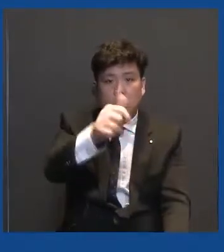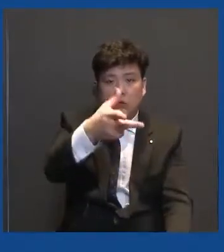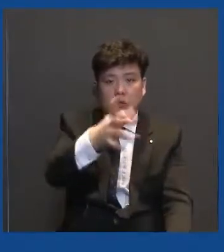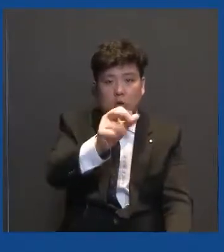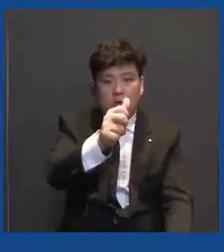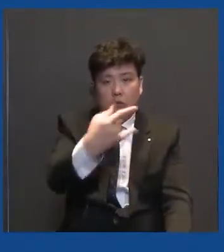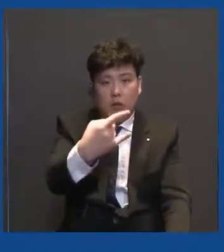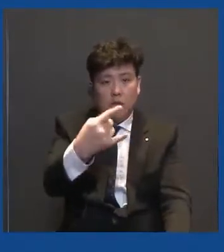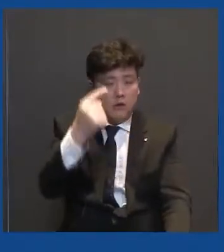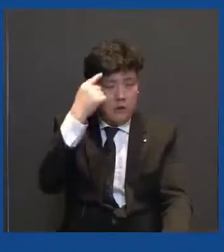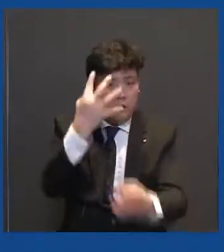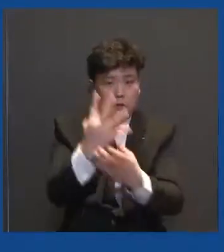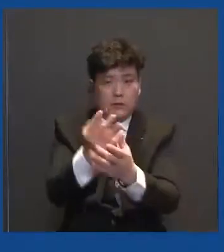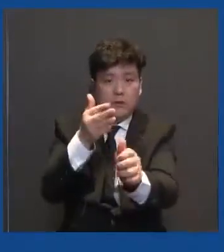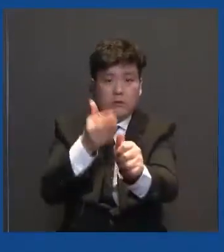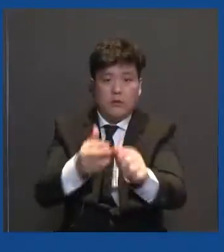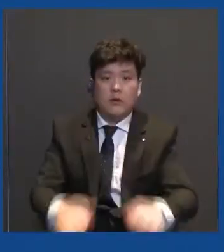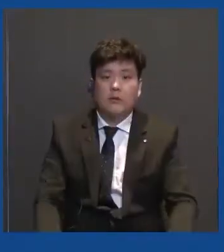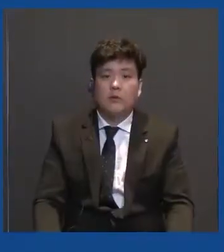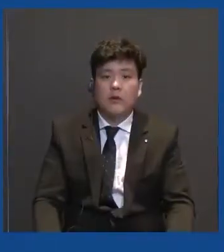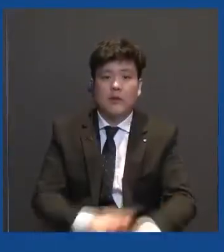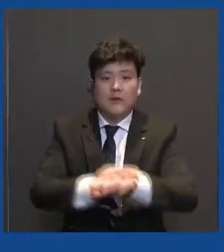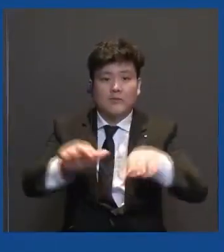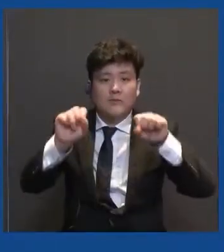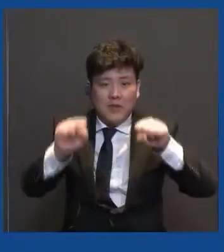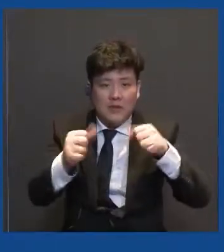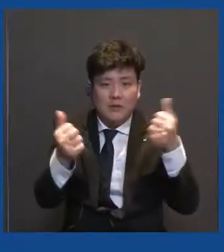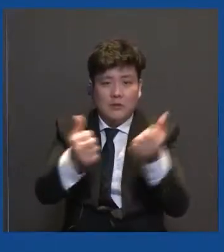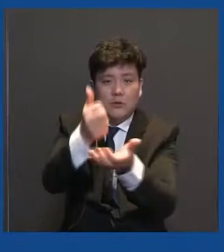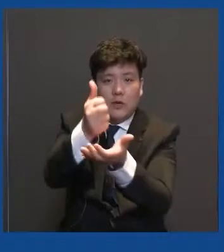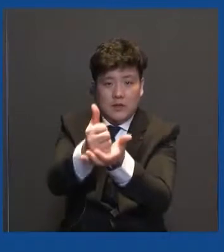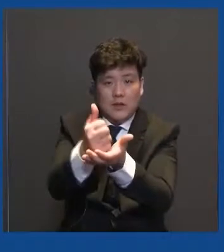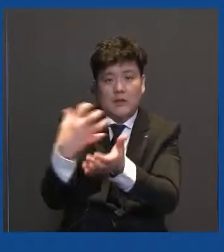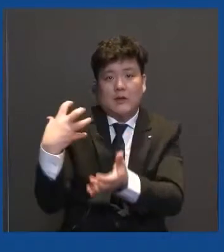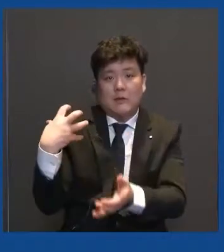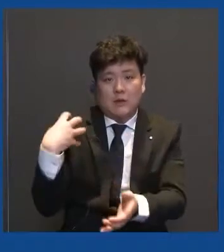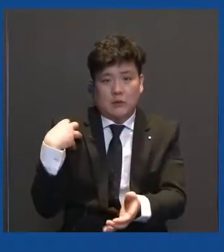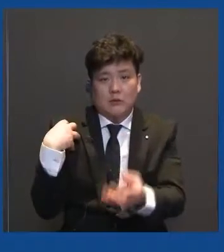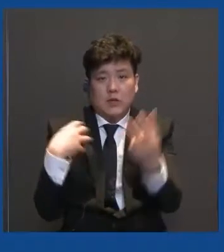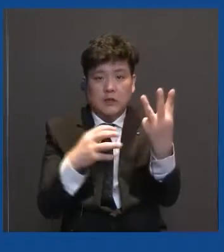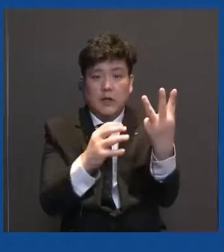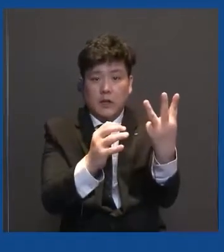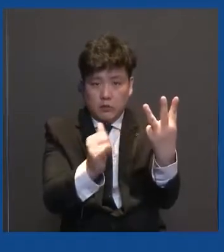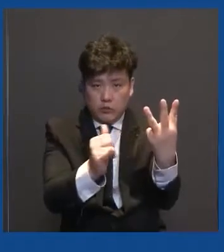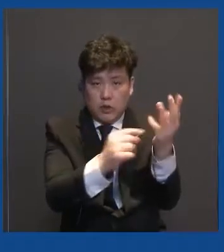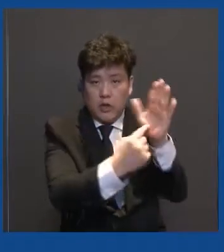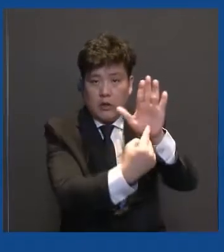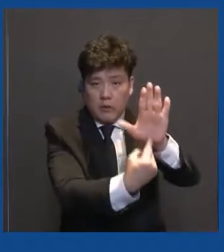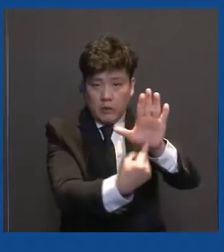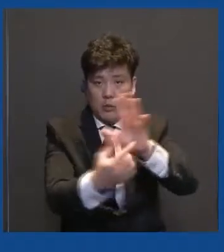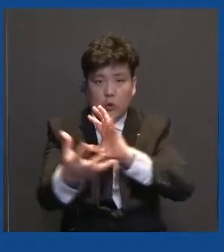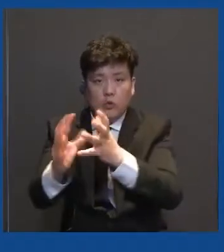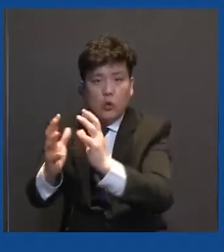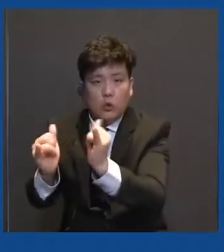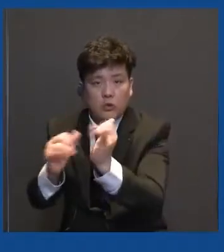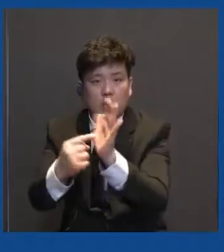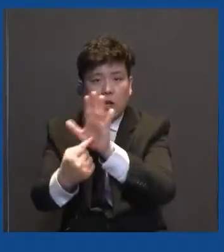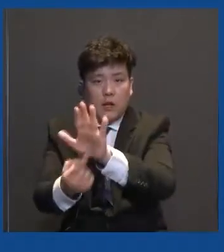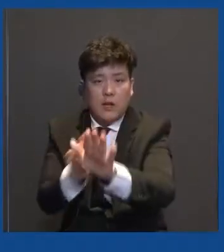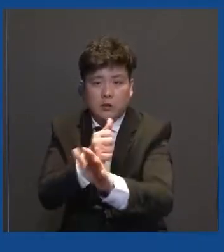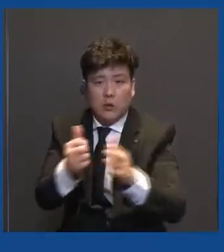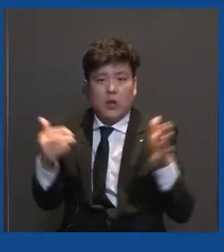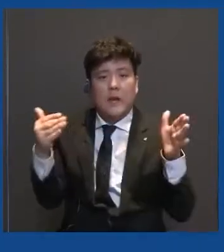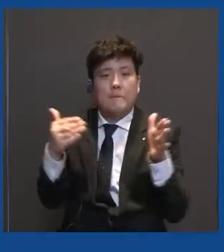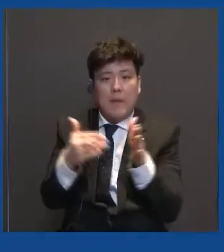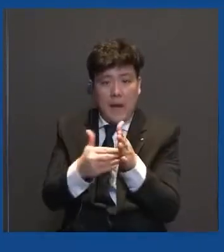네, 안녕하세요. 자장을 맡은 Good afternoon. I am Kyung-Hee, who will be serving as the moderator. And